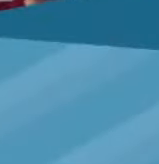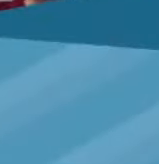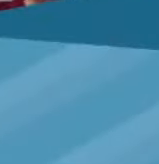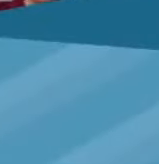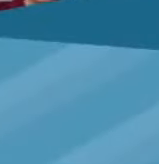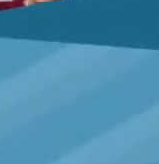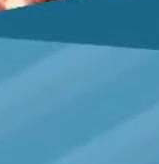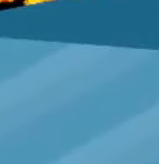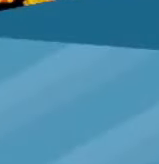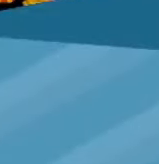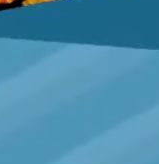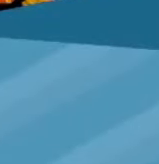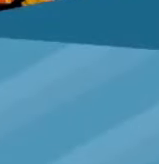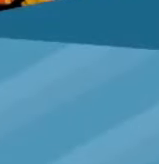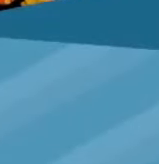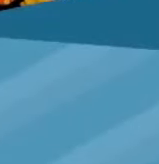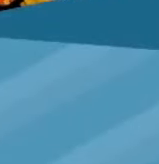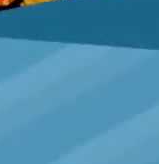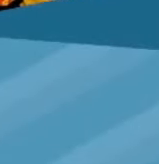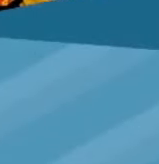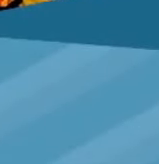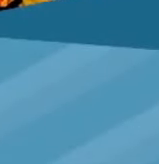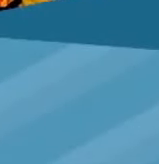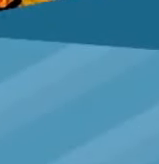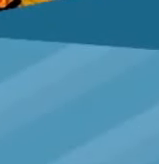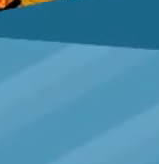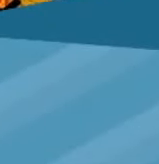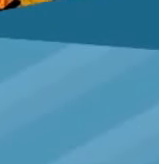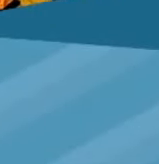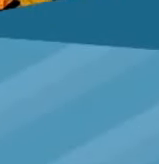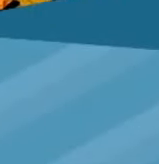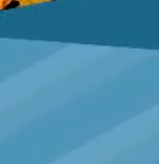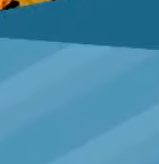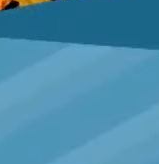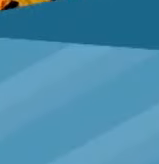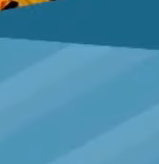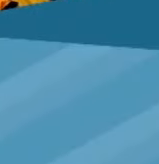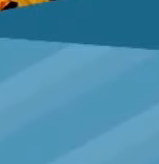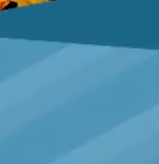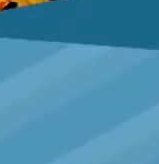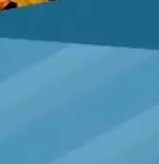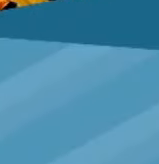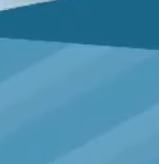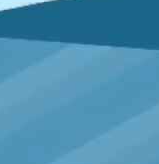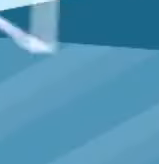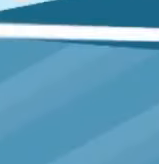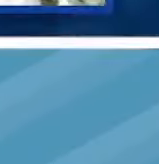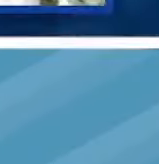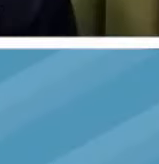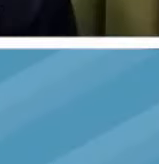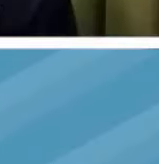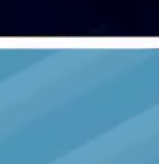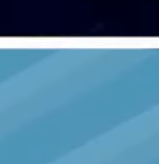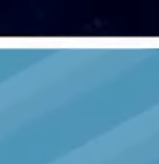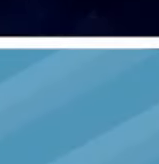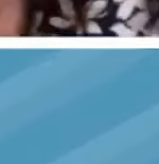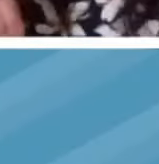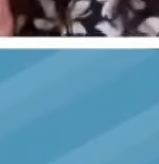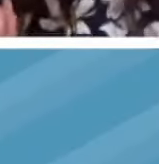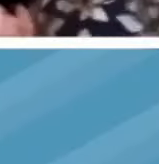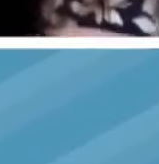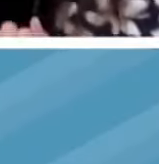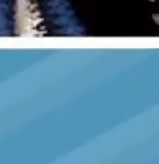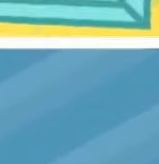In-depth explainers. The military started crumbling. Gumagawa kami ng external examination. Interview sa iba't